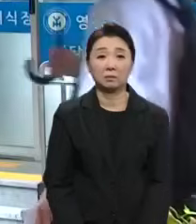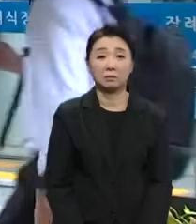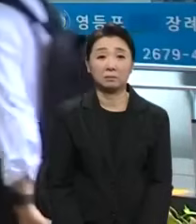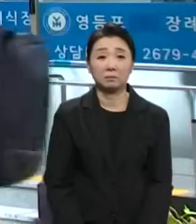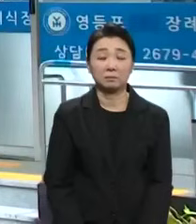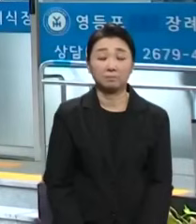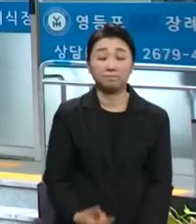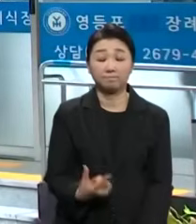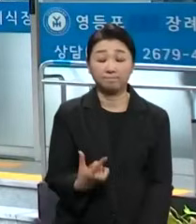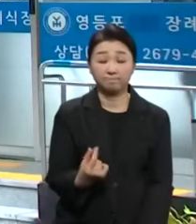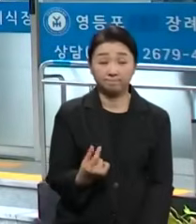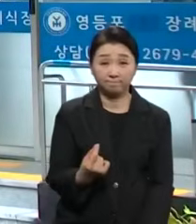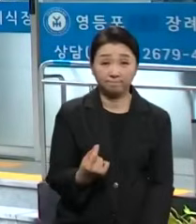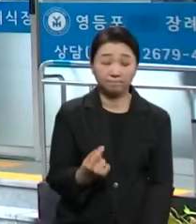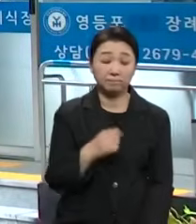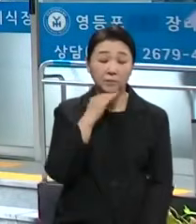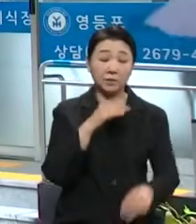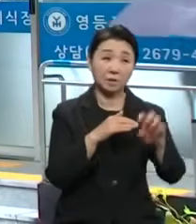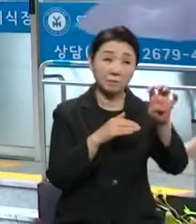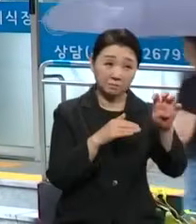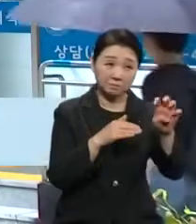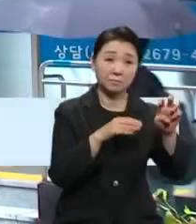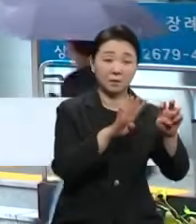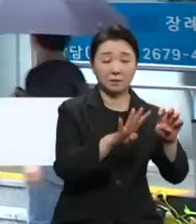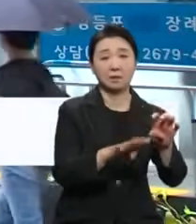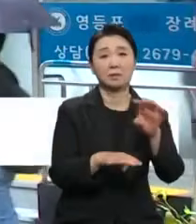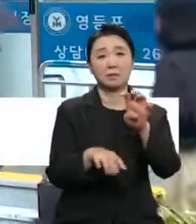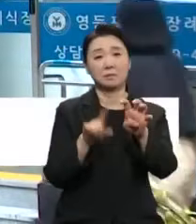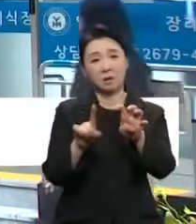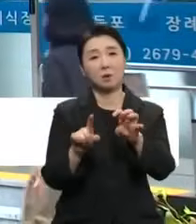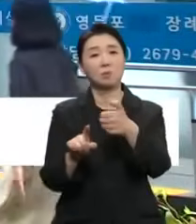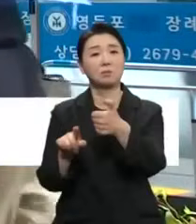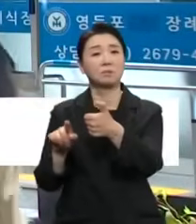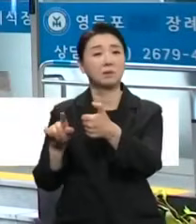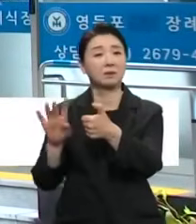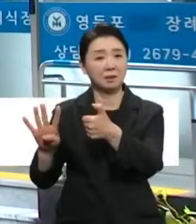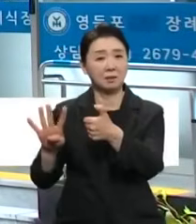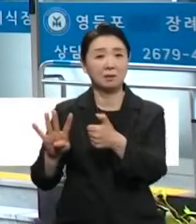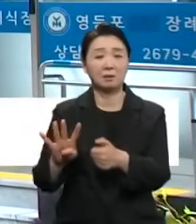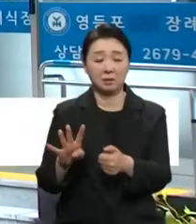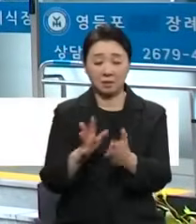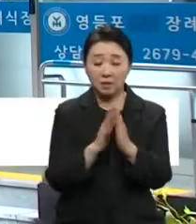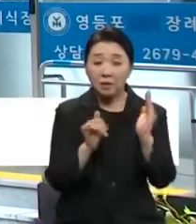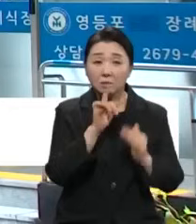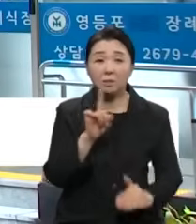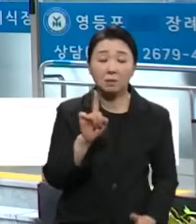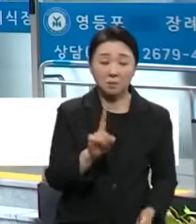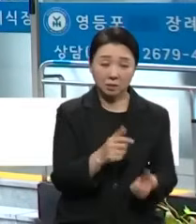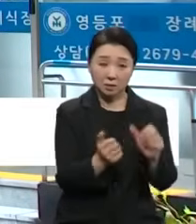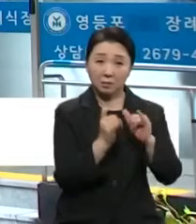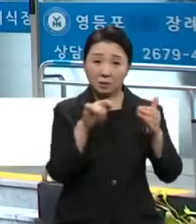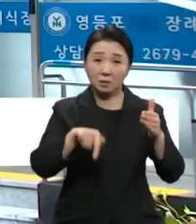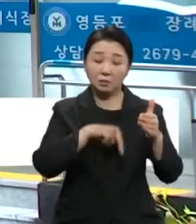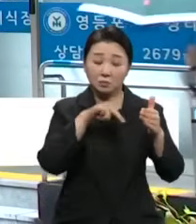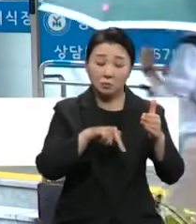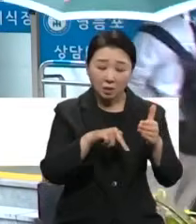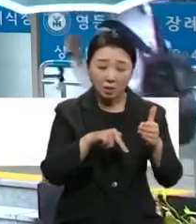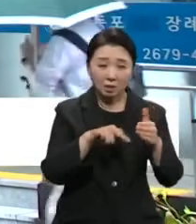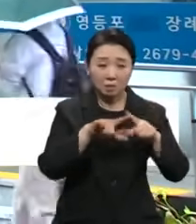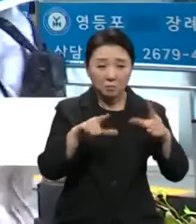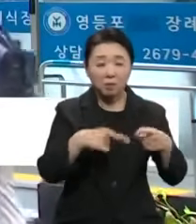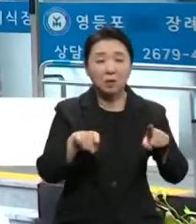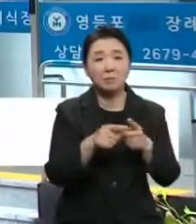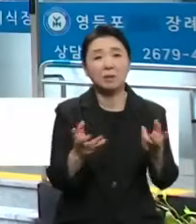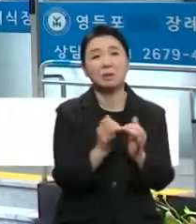네, 그렇습니다. 30대 4명, 40대 1명, 50대 4명입니다. 유족들에 따르면 사망자들 중 평소 함께 일하는